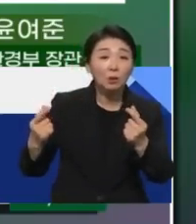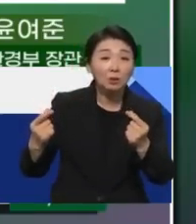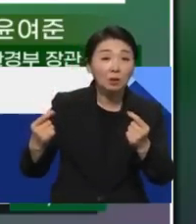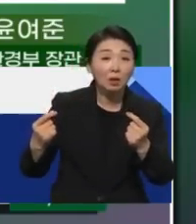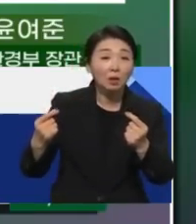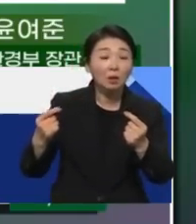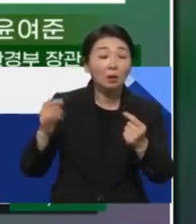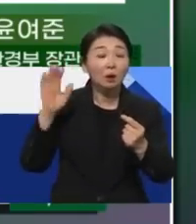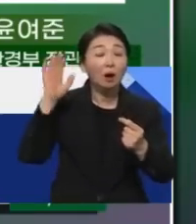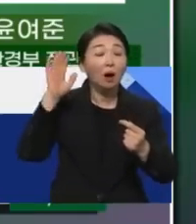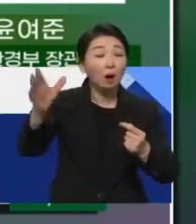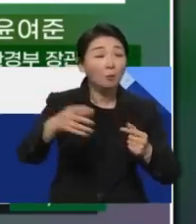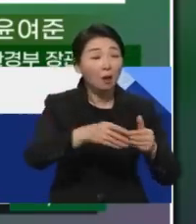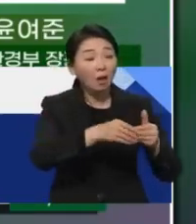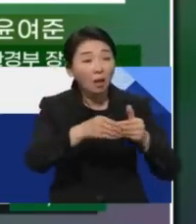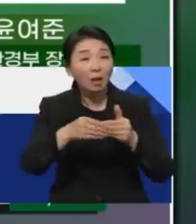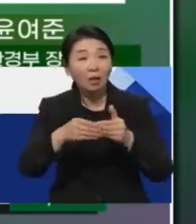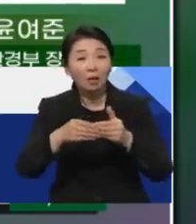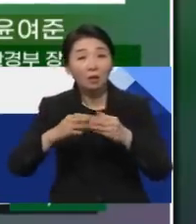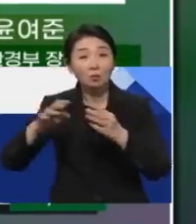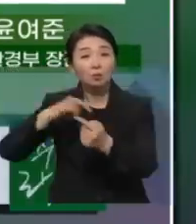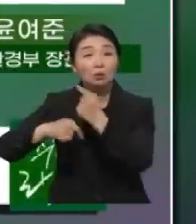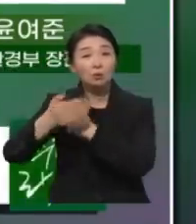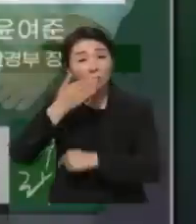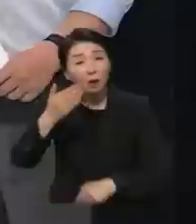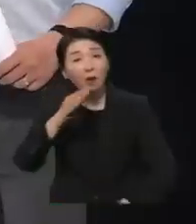에너지를 꺼내가지고 국정수행을 제대로 할 수 있겠습니까?